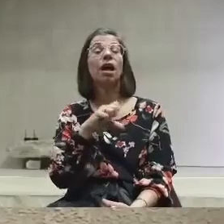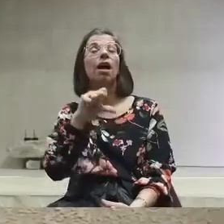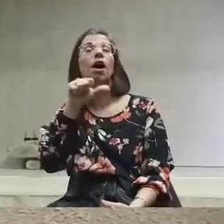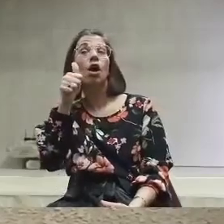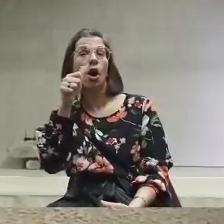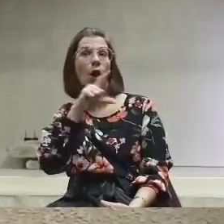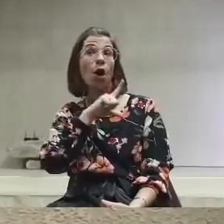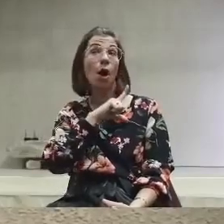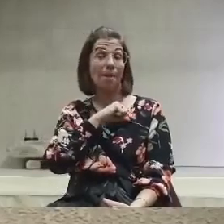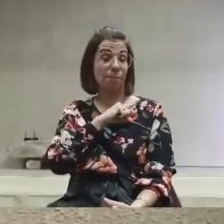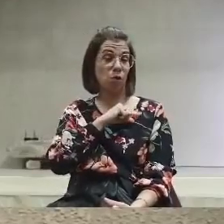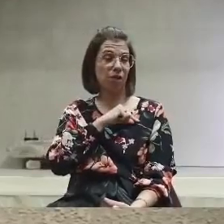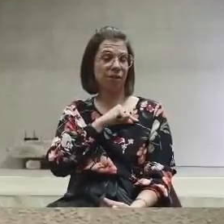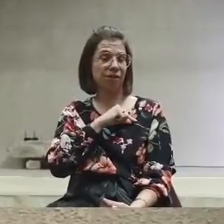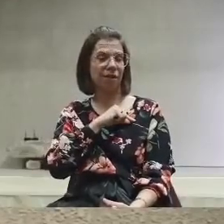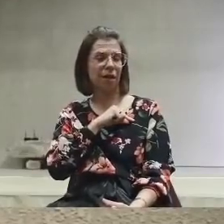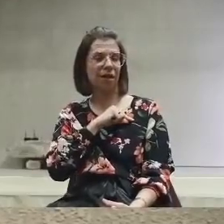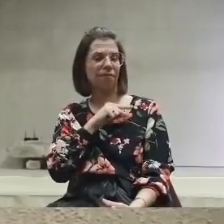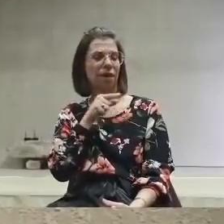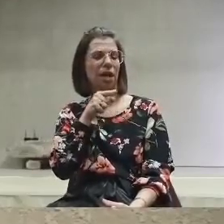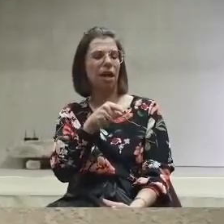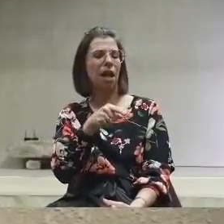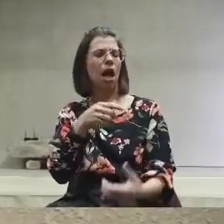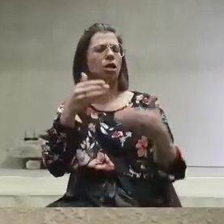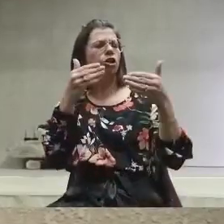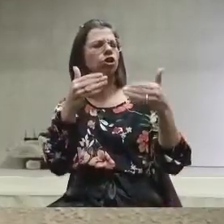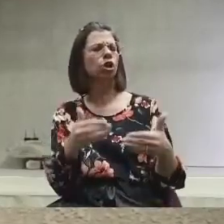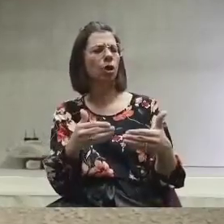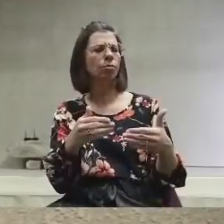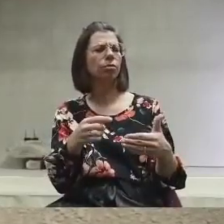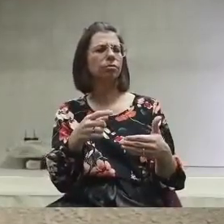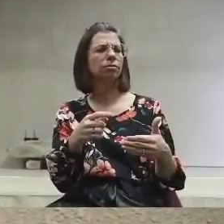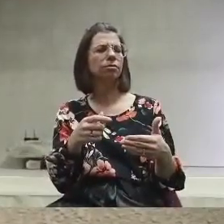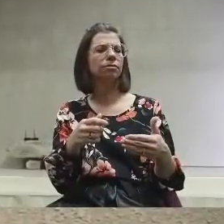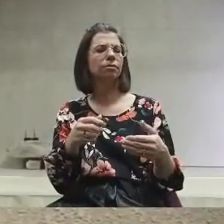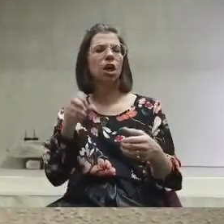aller très vite. Vous voyez? Bon.